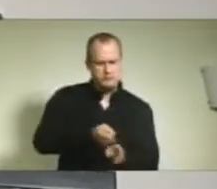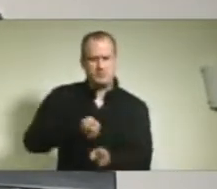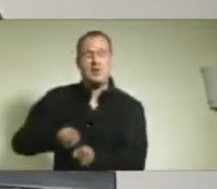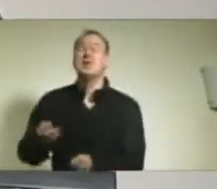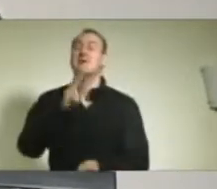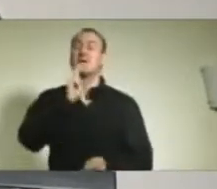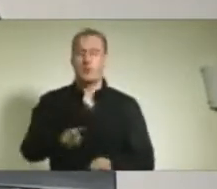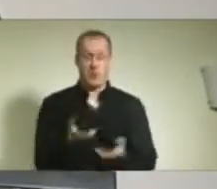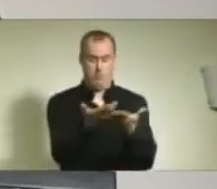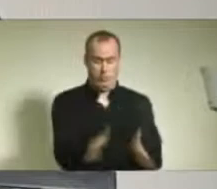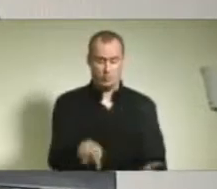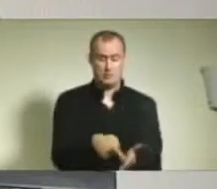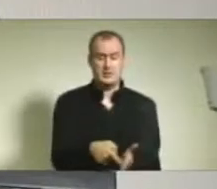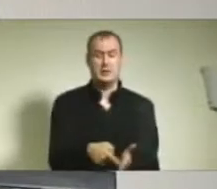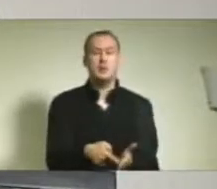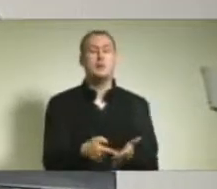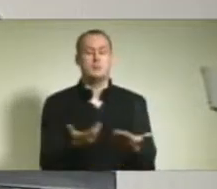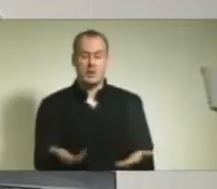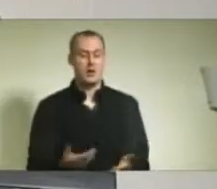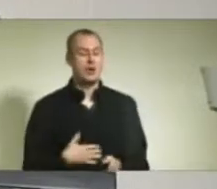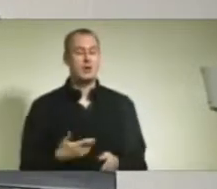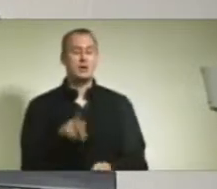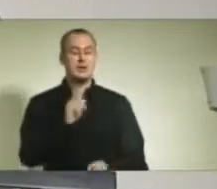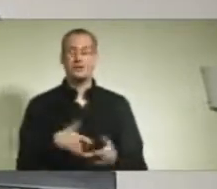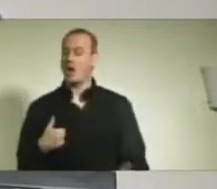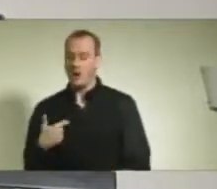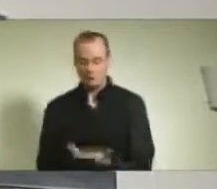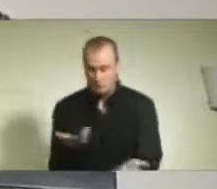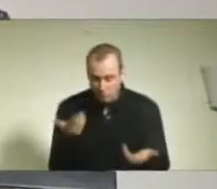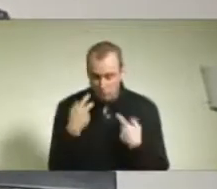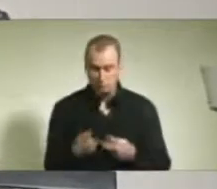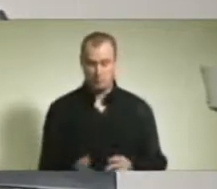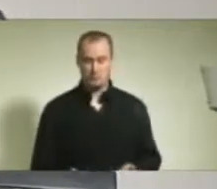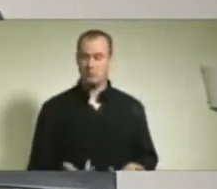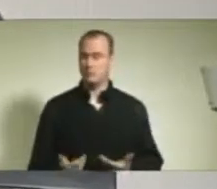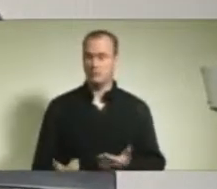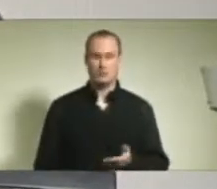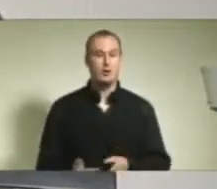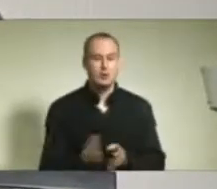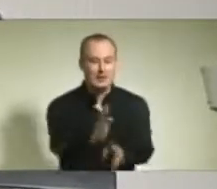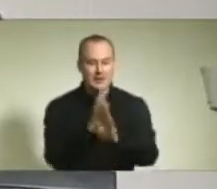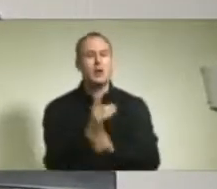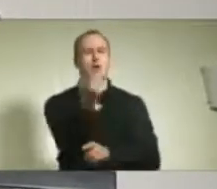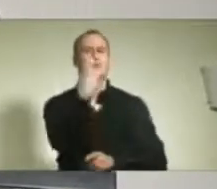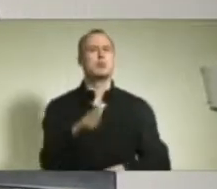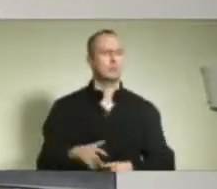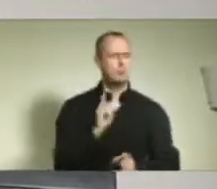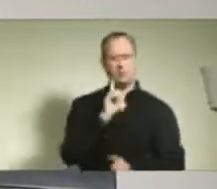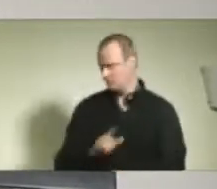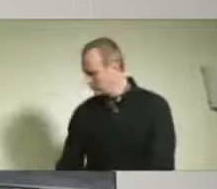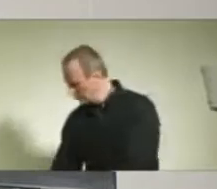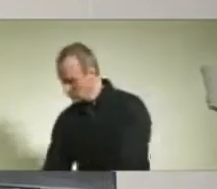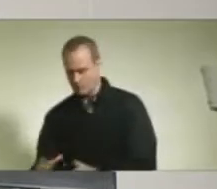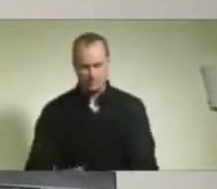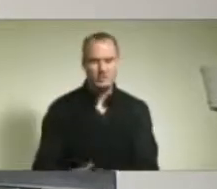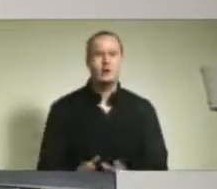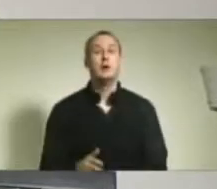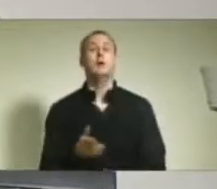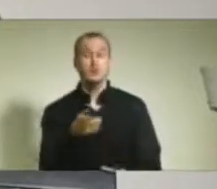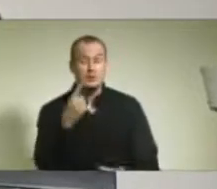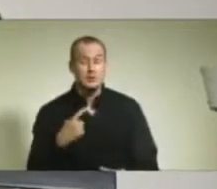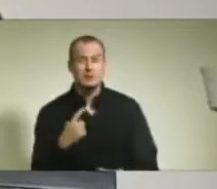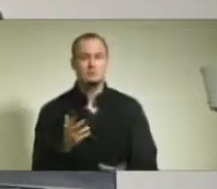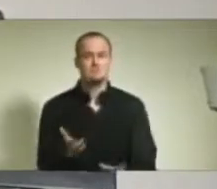les produits. Souvent, au début, les gens avaient un nouveau produit, ils le découvraient en même temps que le client. Ou alors, les gens qui étaient dans